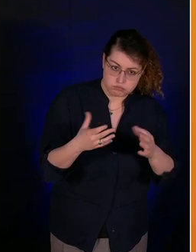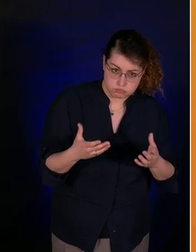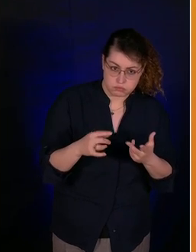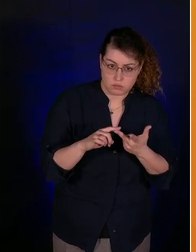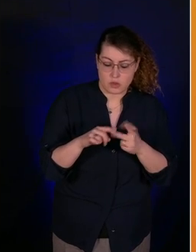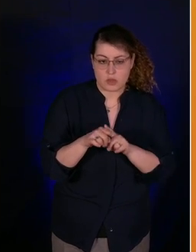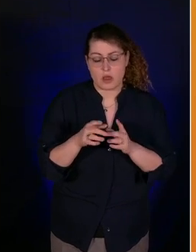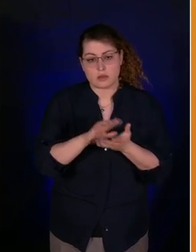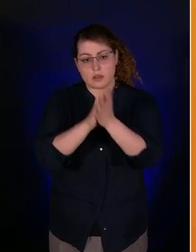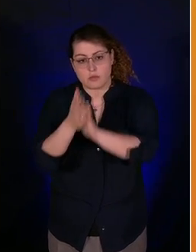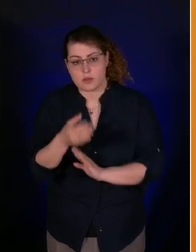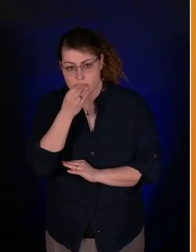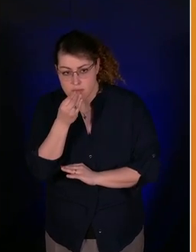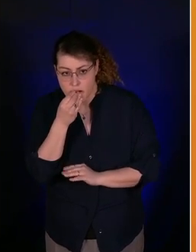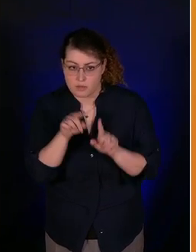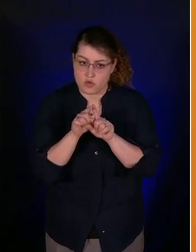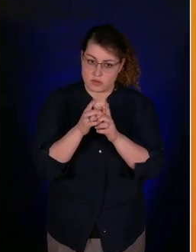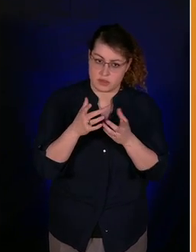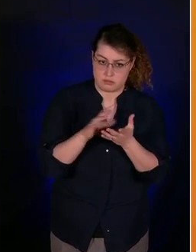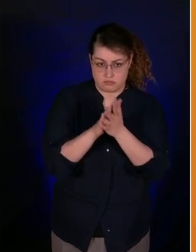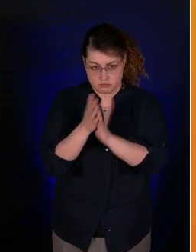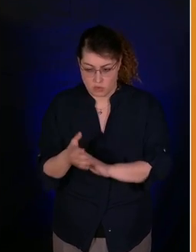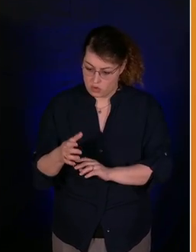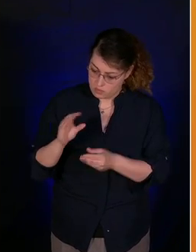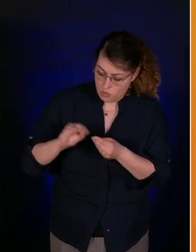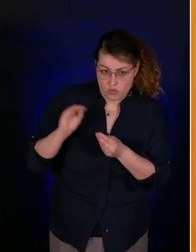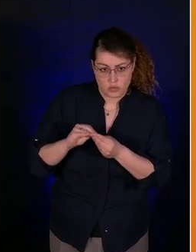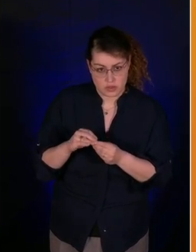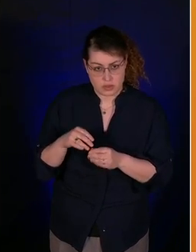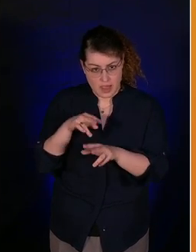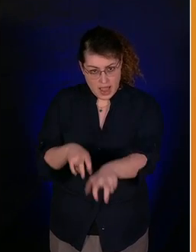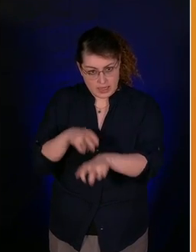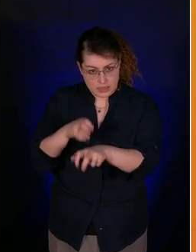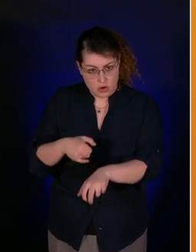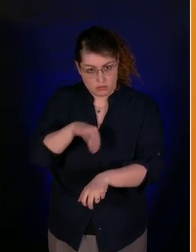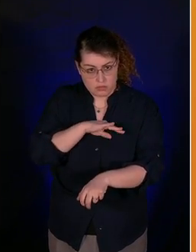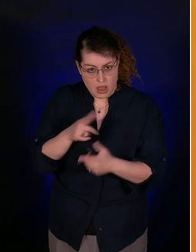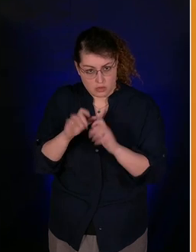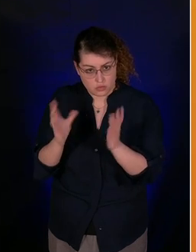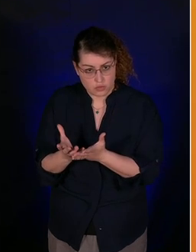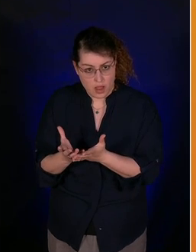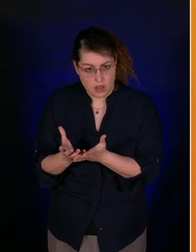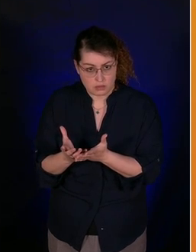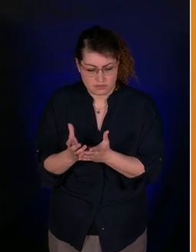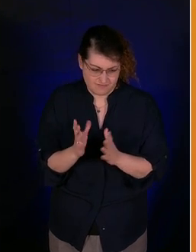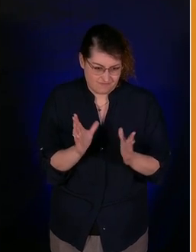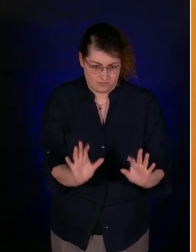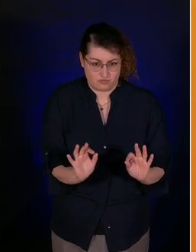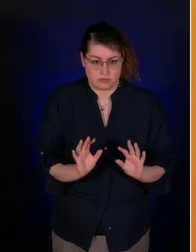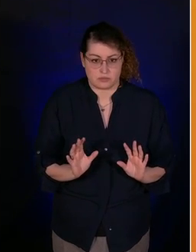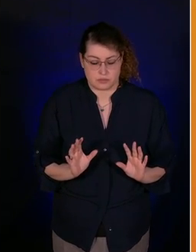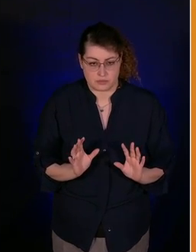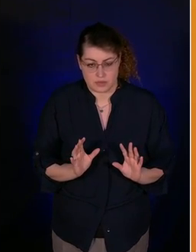des aliments et la valorisation des produits agricoles par des coopératives de production démocratisées sont posées.